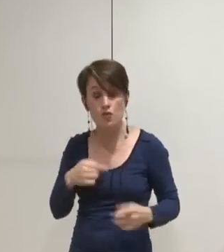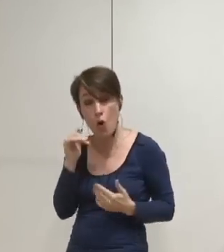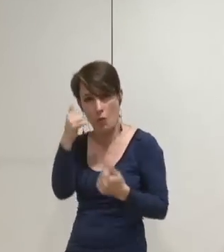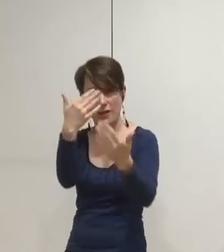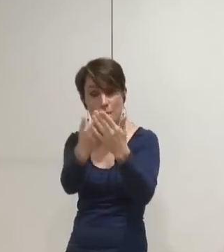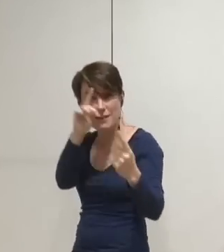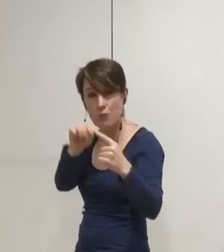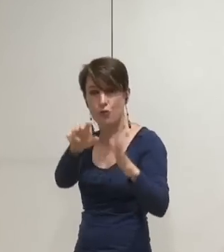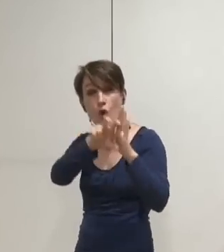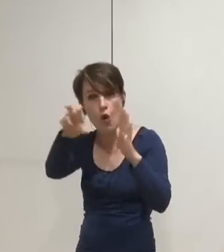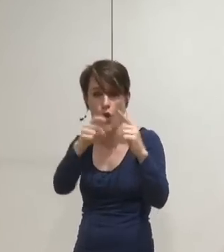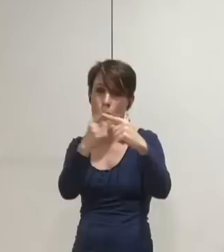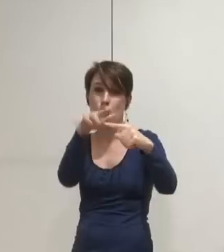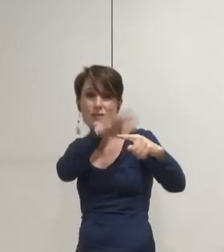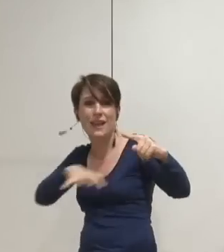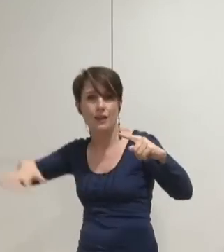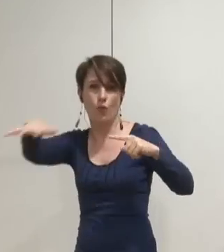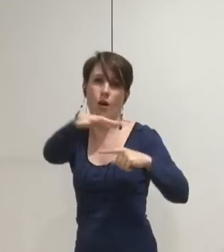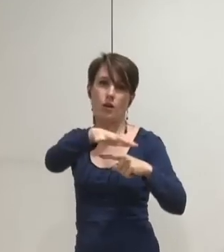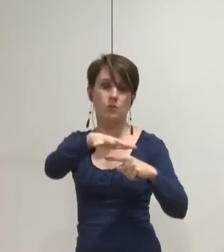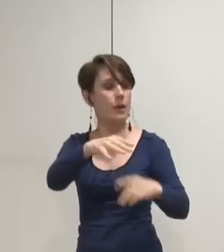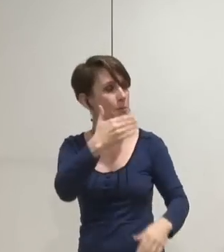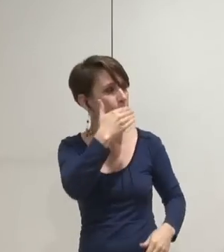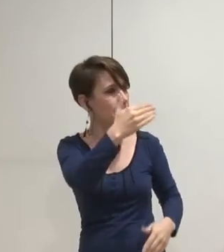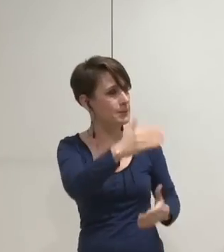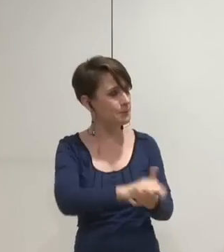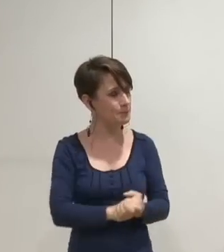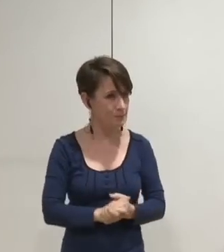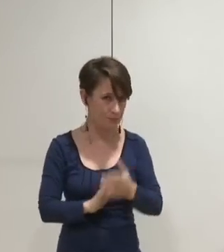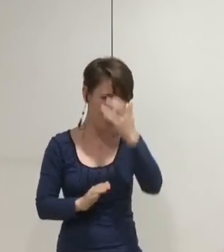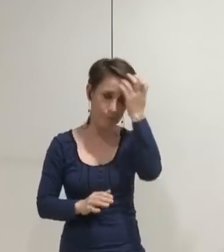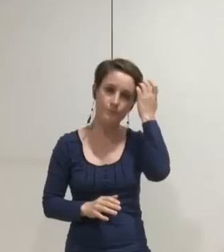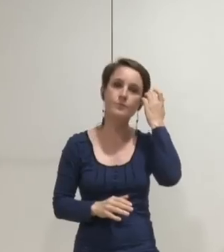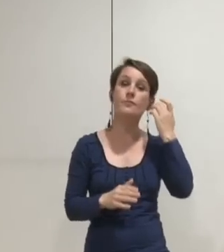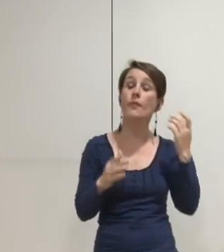territoire je vous remercie merci monsieur